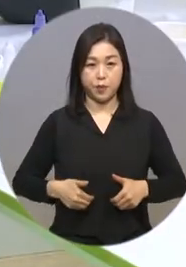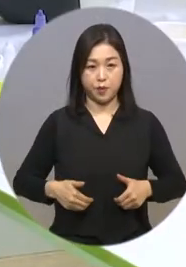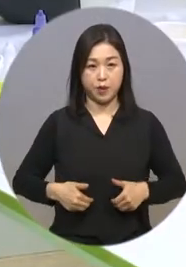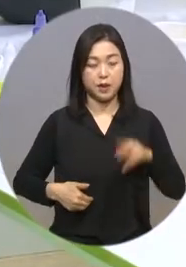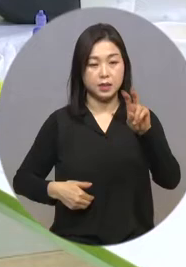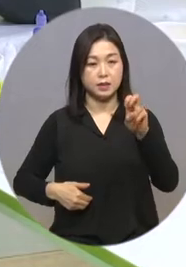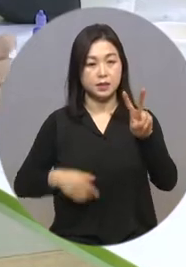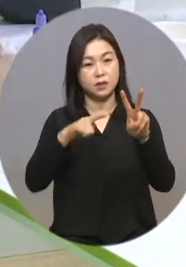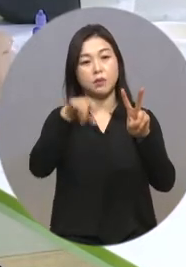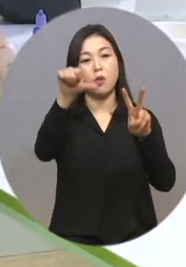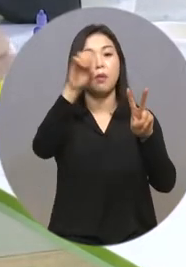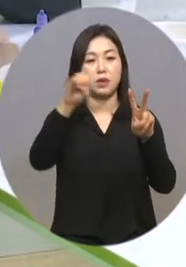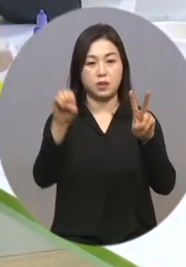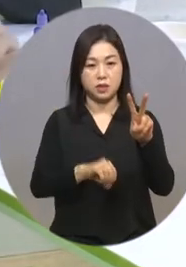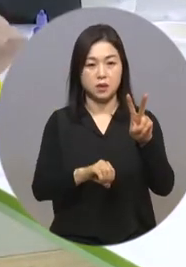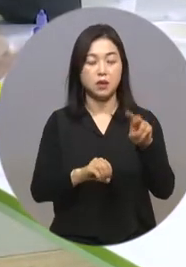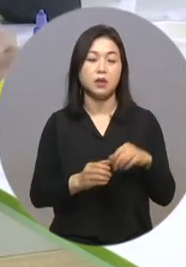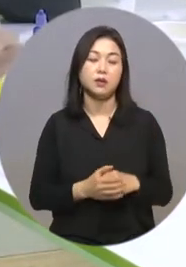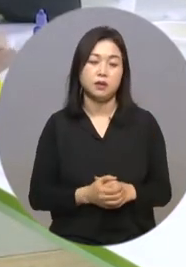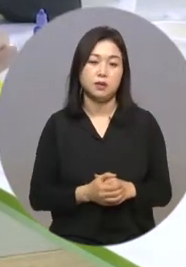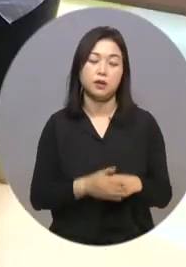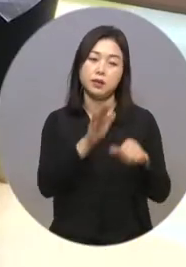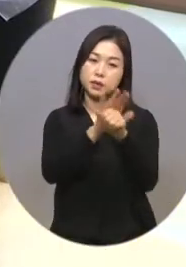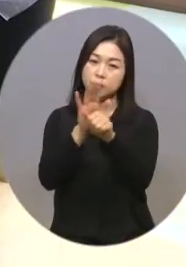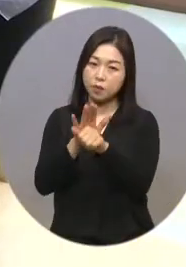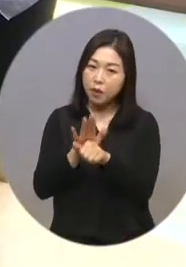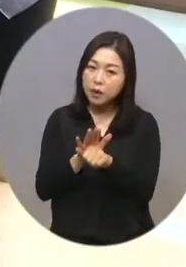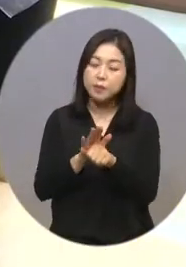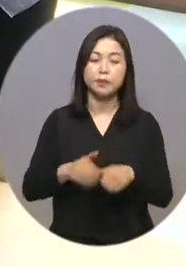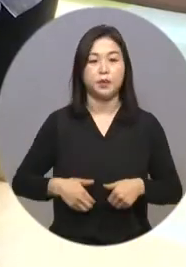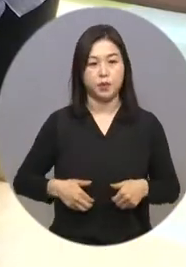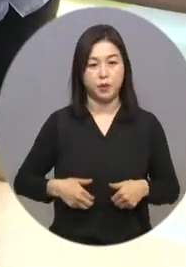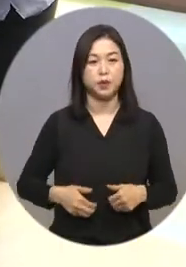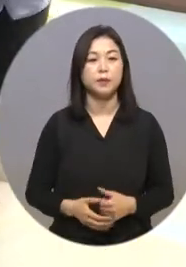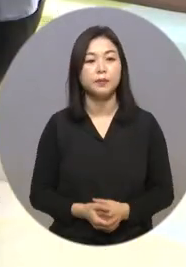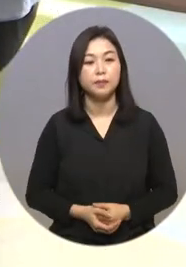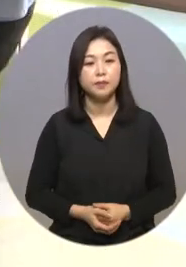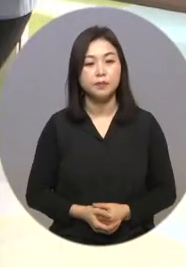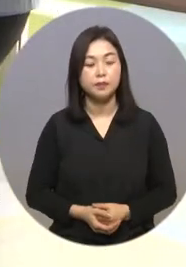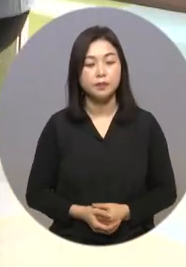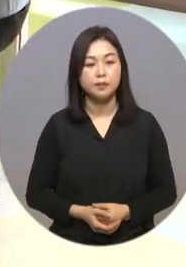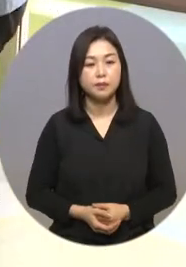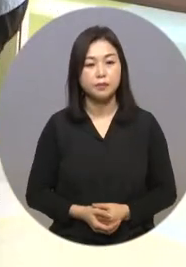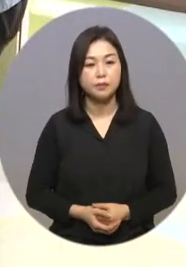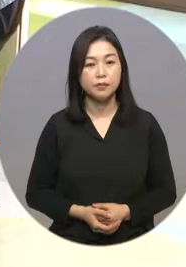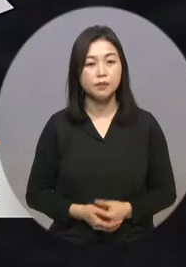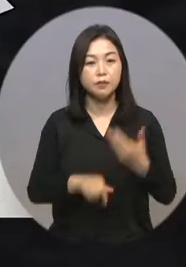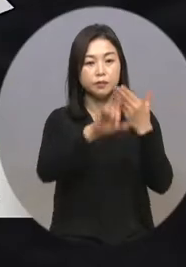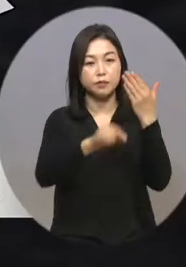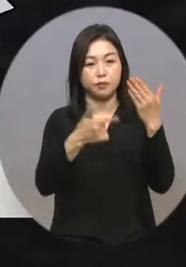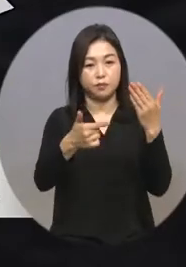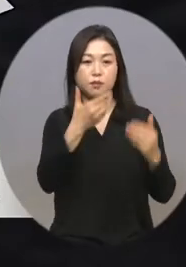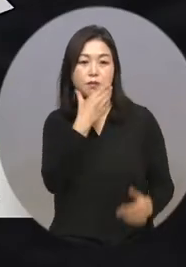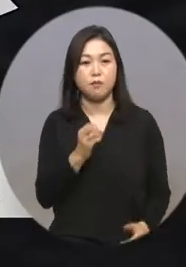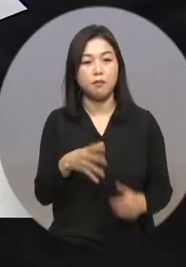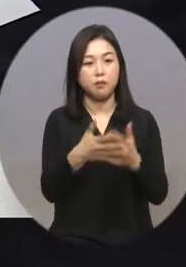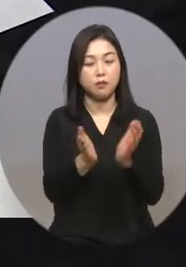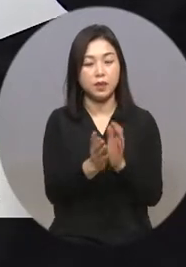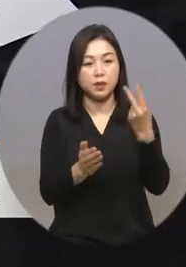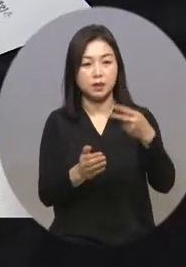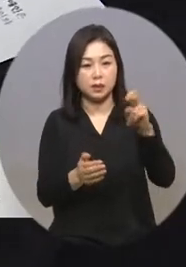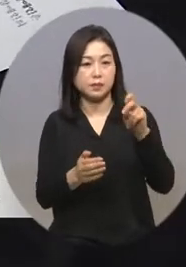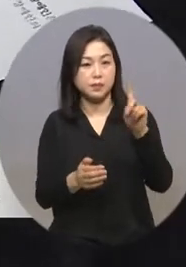22.5% 로 집계돼 지원책 마련이 필요한 것으로 나타났습니다 지난 6의 보건복지부는 2021년